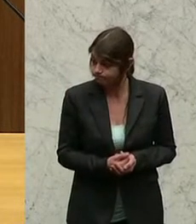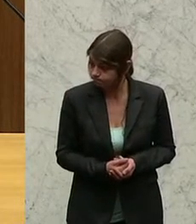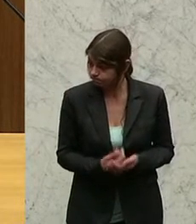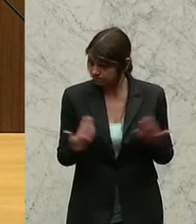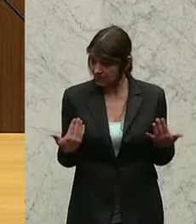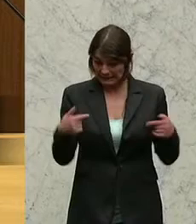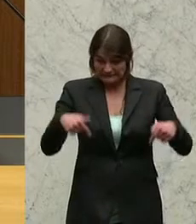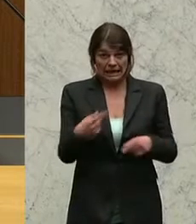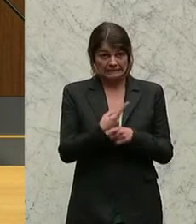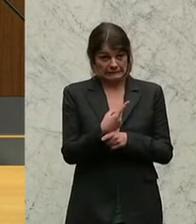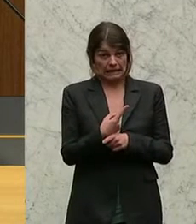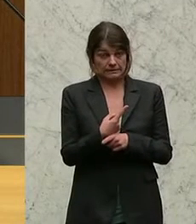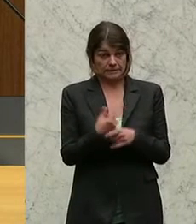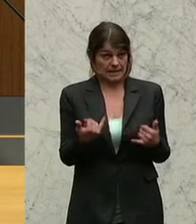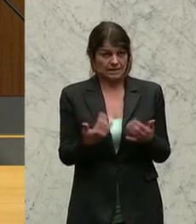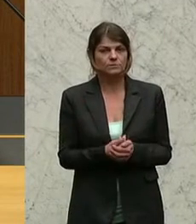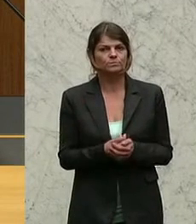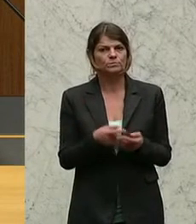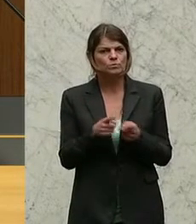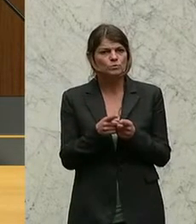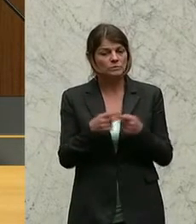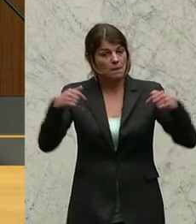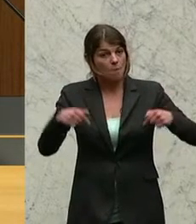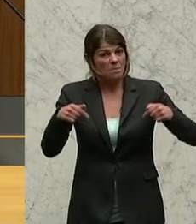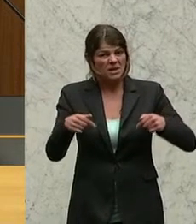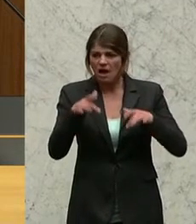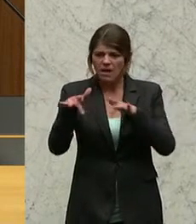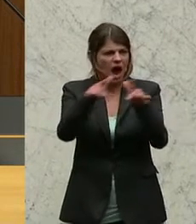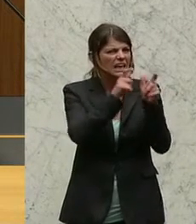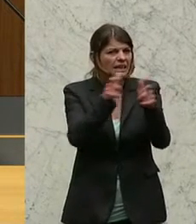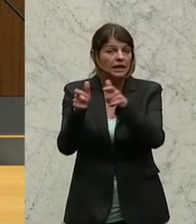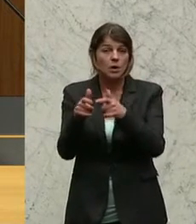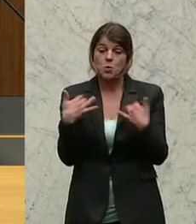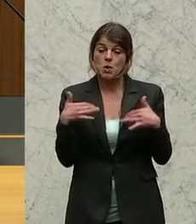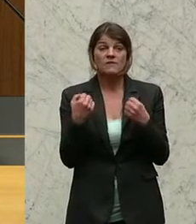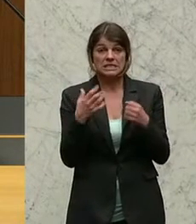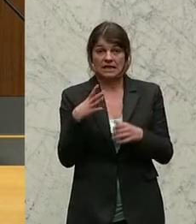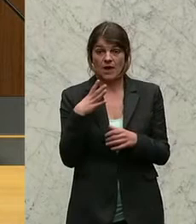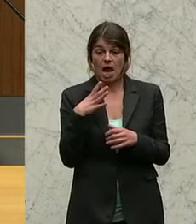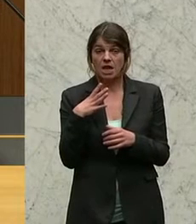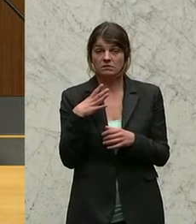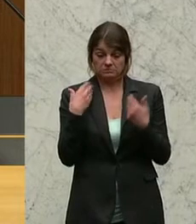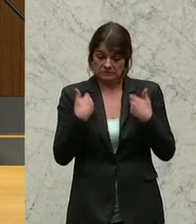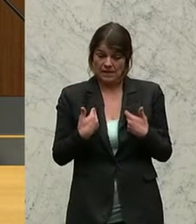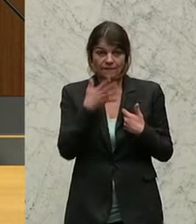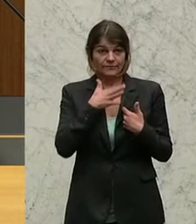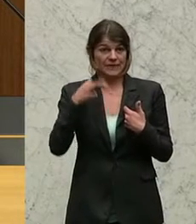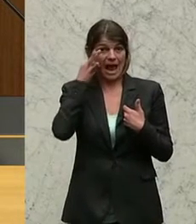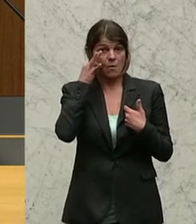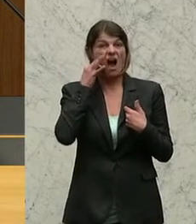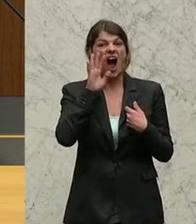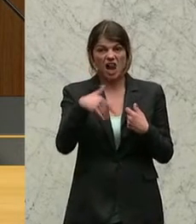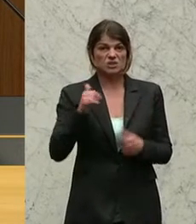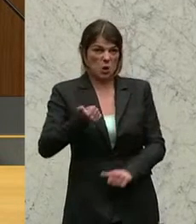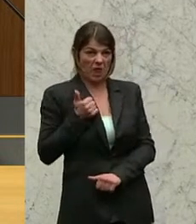in Zeiten wie diesen und in den gegenwärtigen Kriegen es gefährlicher sei, eine Frau zu sein als ein